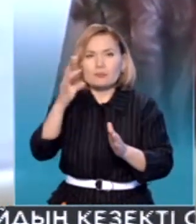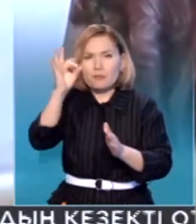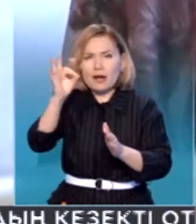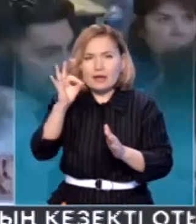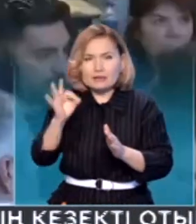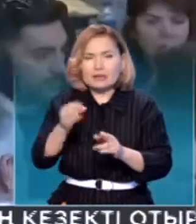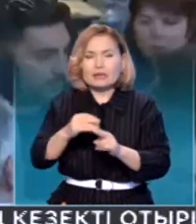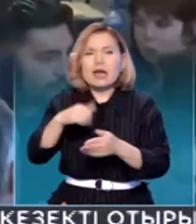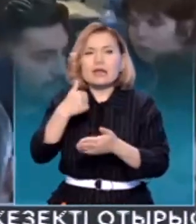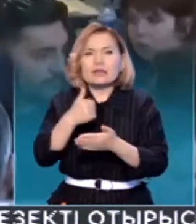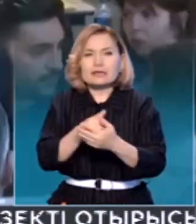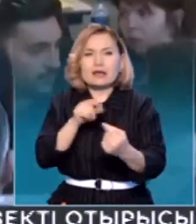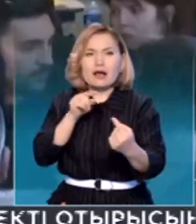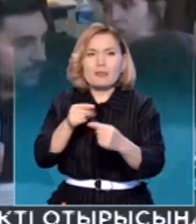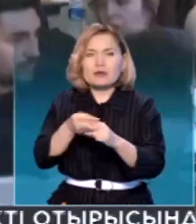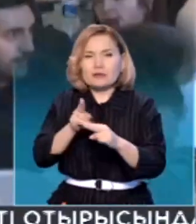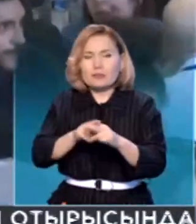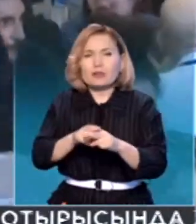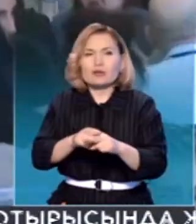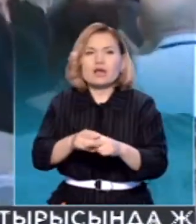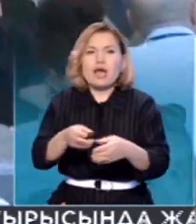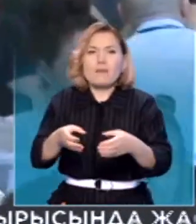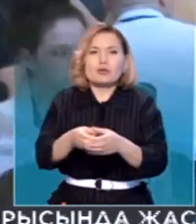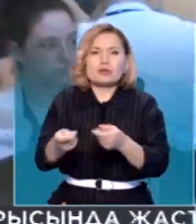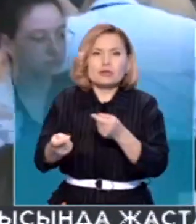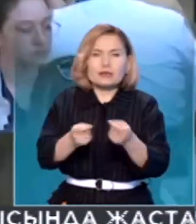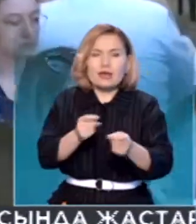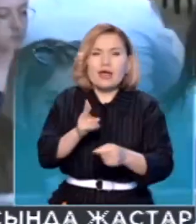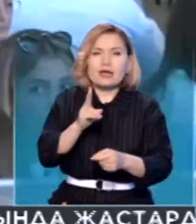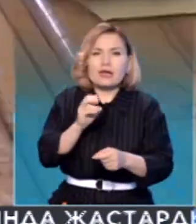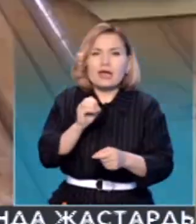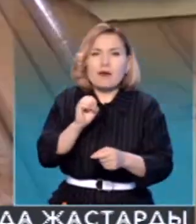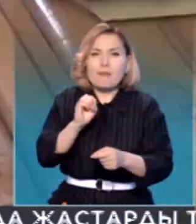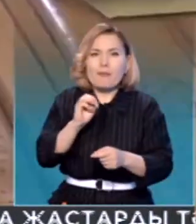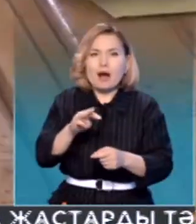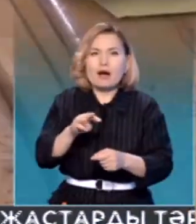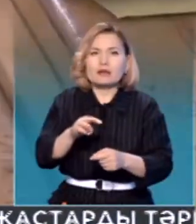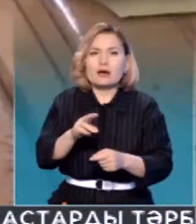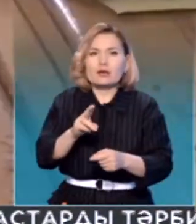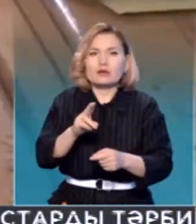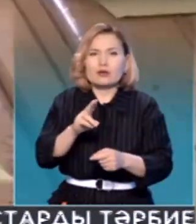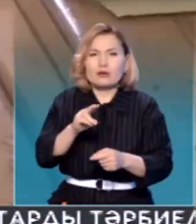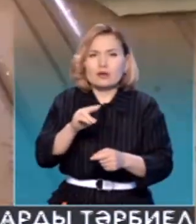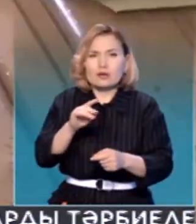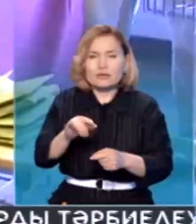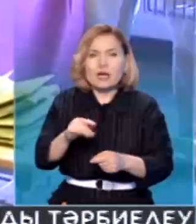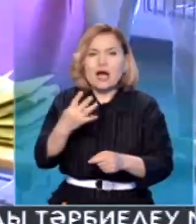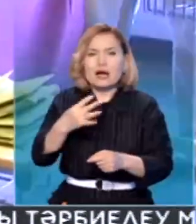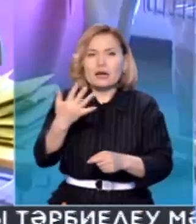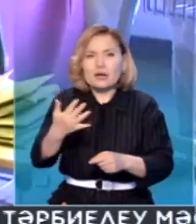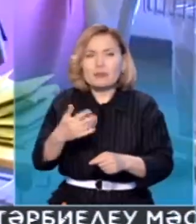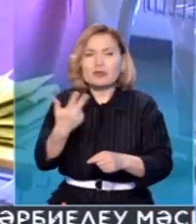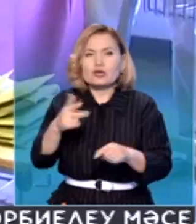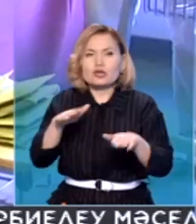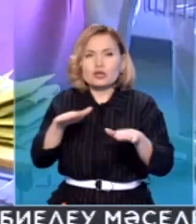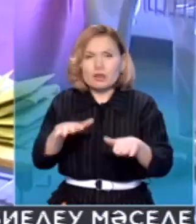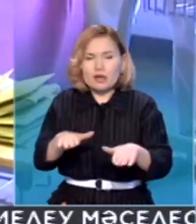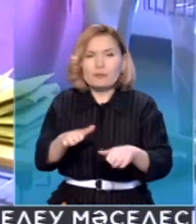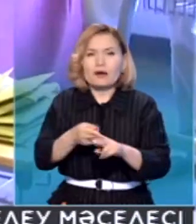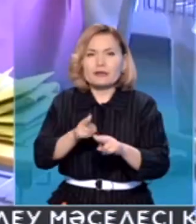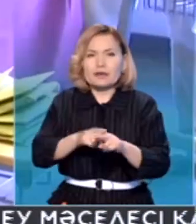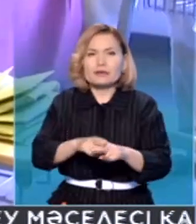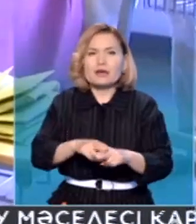49,4%, ал оның негізгі қарсыласы оппозициялық блоктың жетекшісі Кемал Кылычдароғлы 45%, ал үшінші кандидат Синан